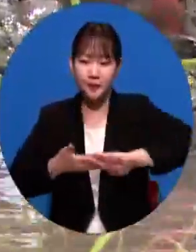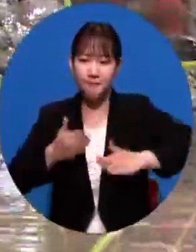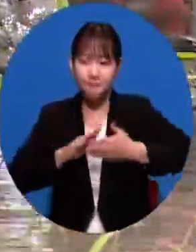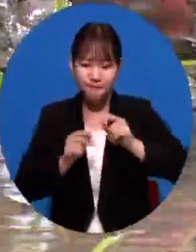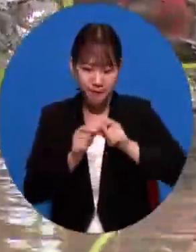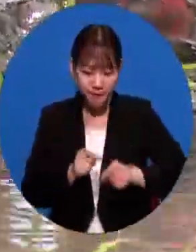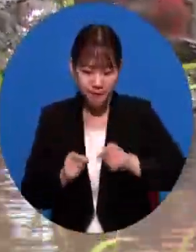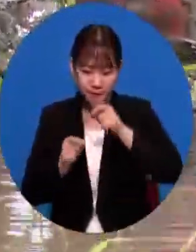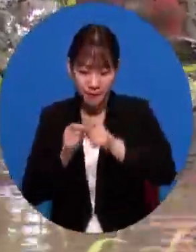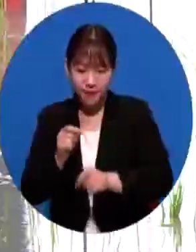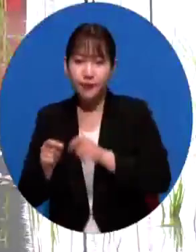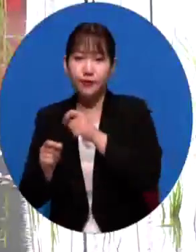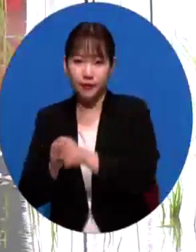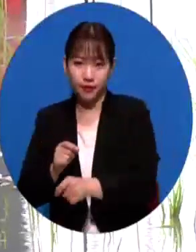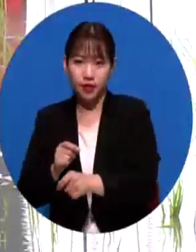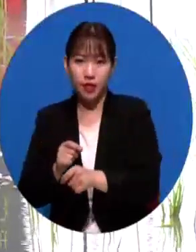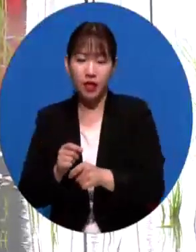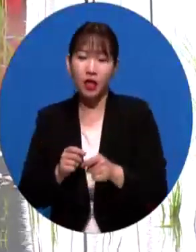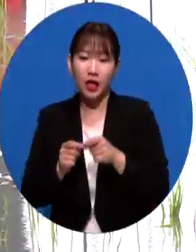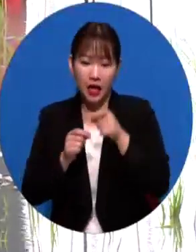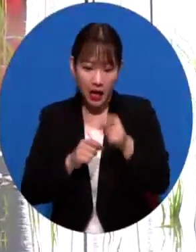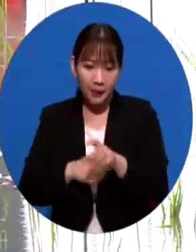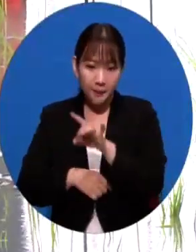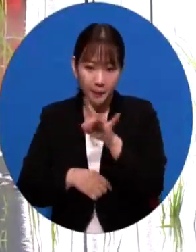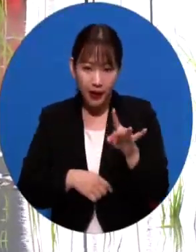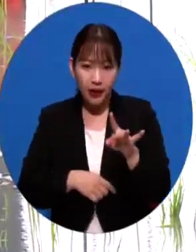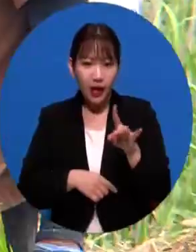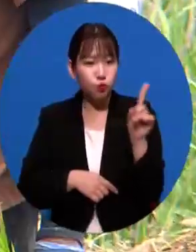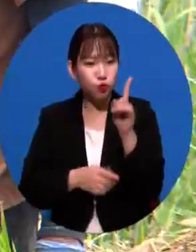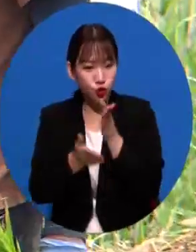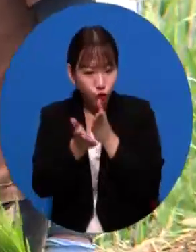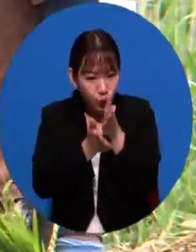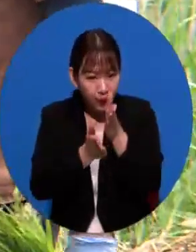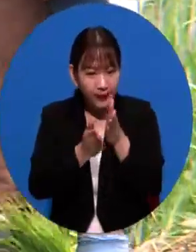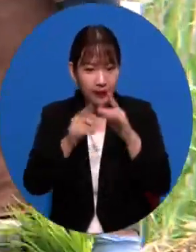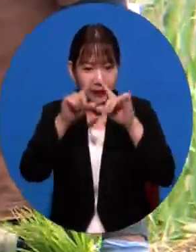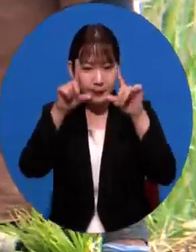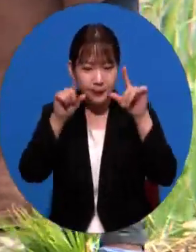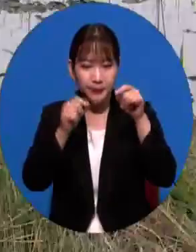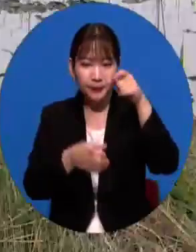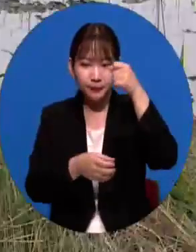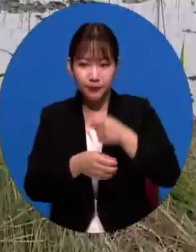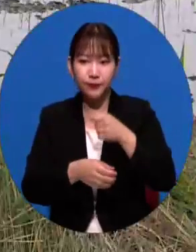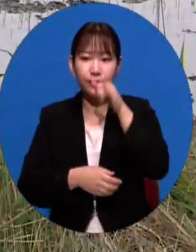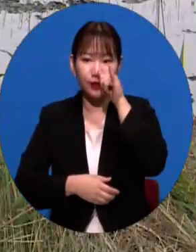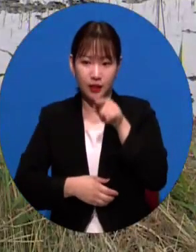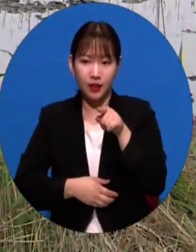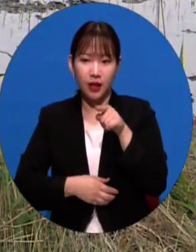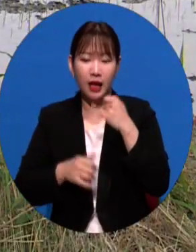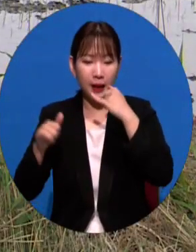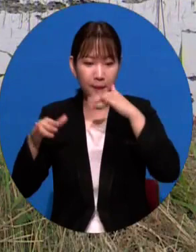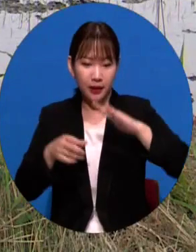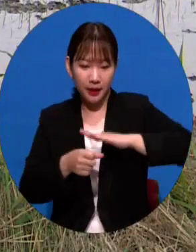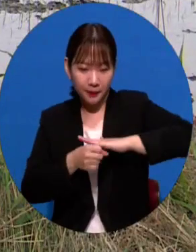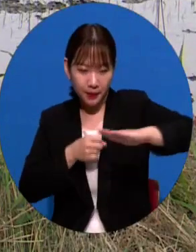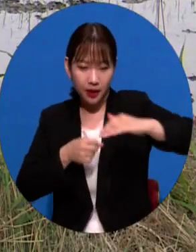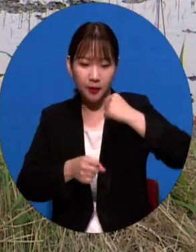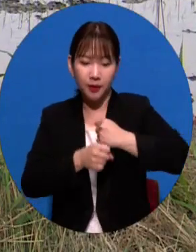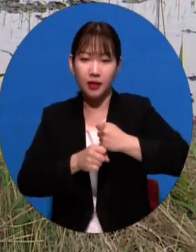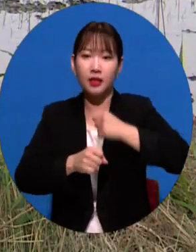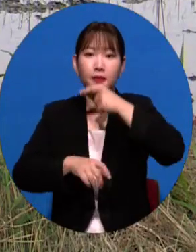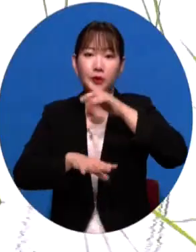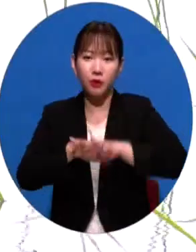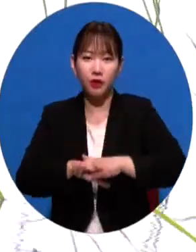포기씩 심는다는 것. 모내기 한 벼마다 품종을 표시한 팻말이 달려 있습니다. 바다를 막아 만든 농지에서